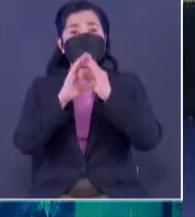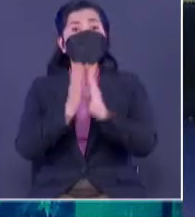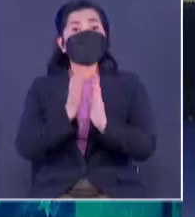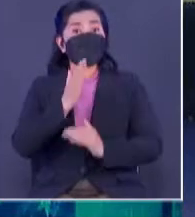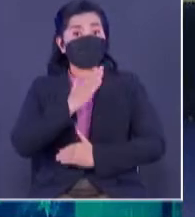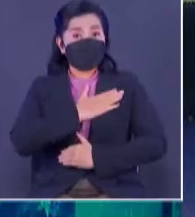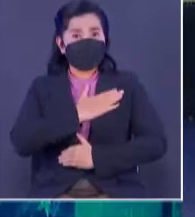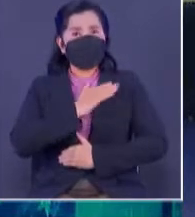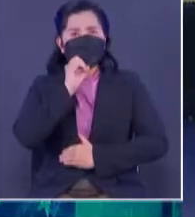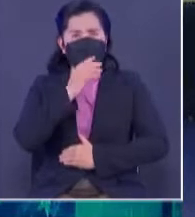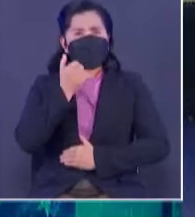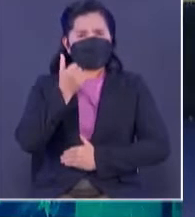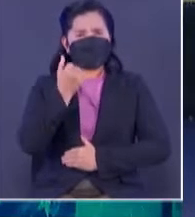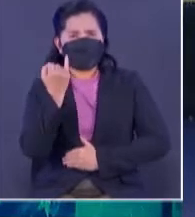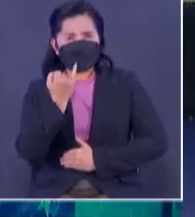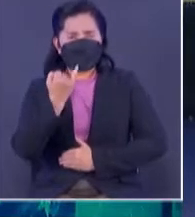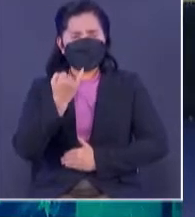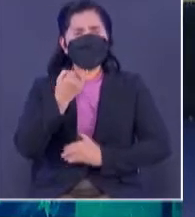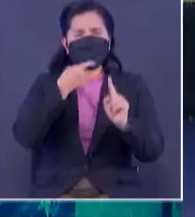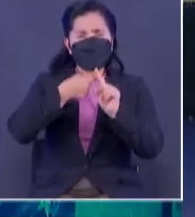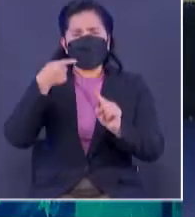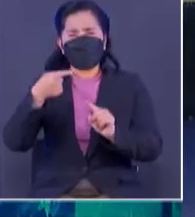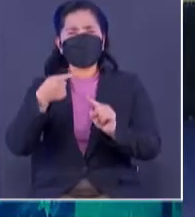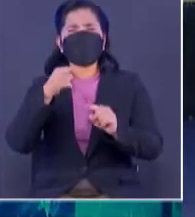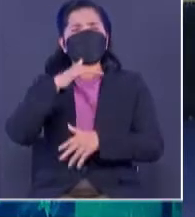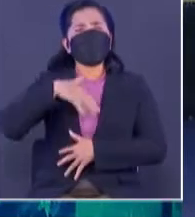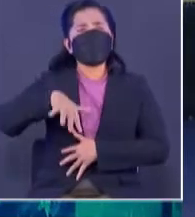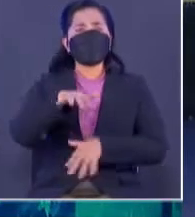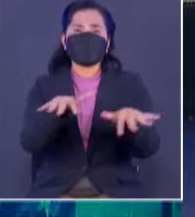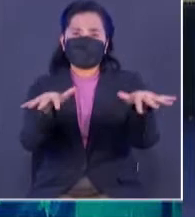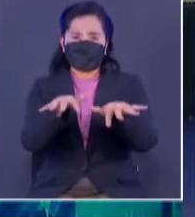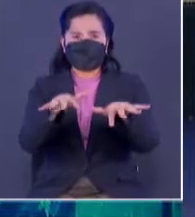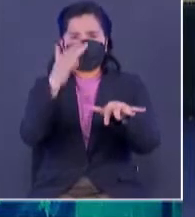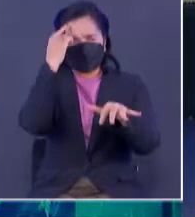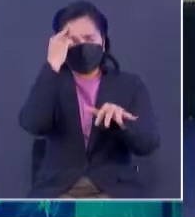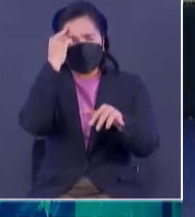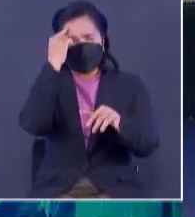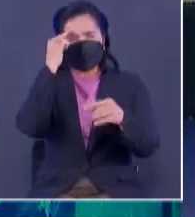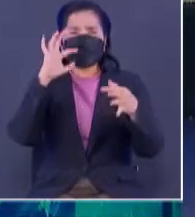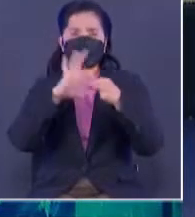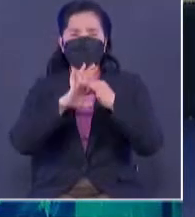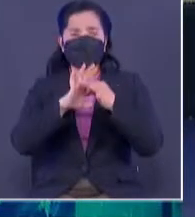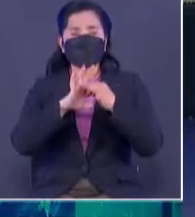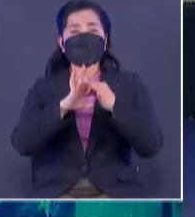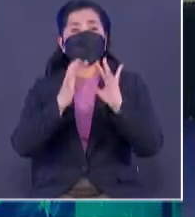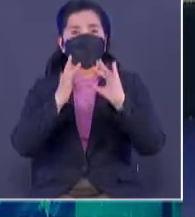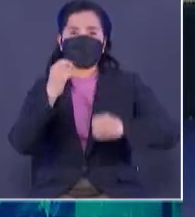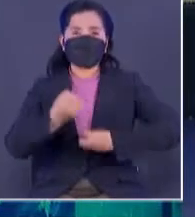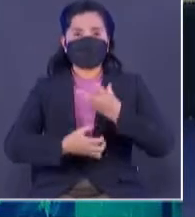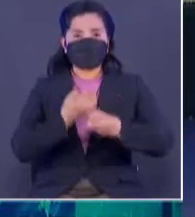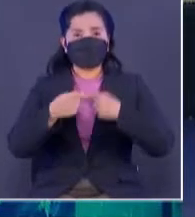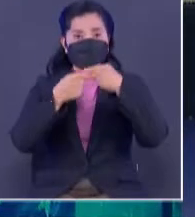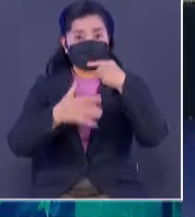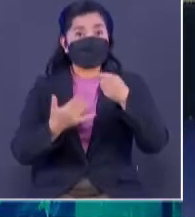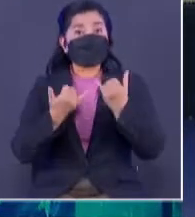ดีด้านไม่ดีแง่บวกแง่ลบแตกต่างกันไปก็เป็นเรื่องธรรมดาของเรื่องของการแสดงความคิดเห็นแต่ว่าล่าสุดเนี่ยมีความเคลื่อนไหวครับเพราะว่